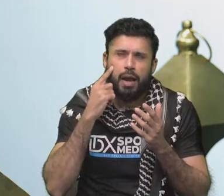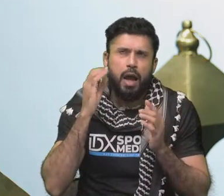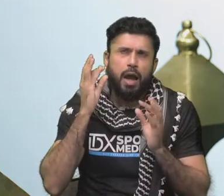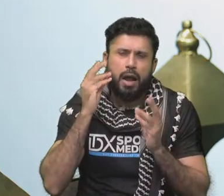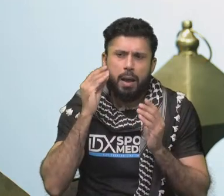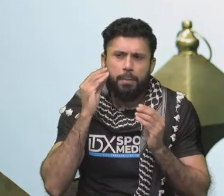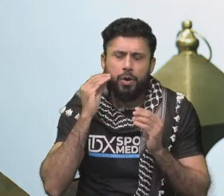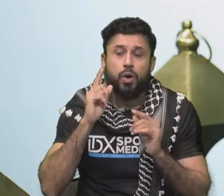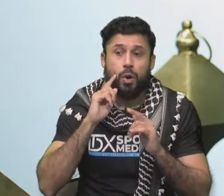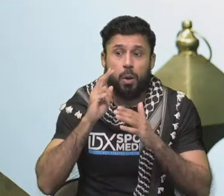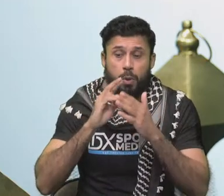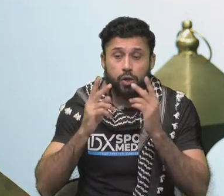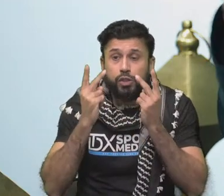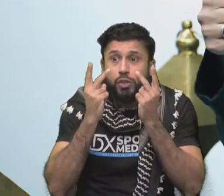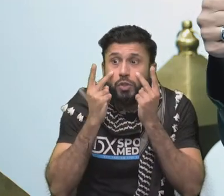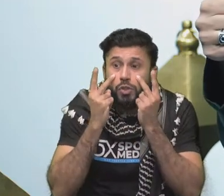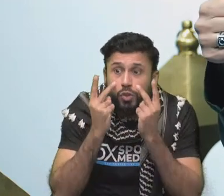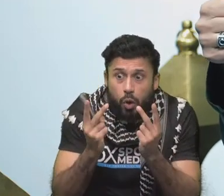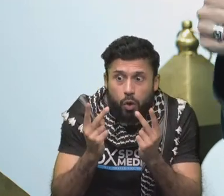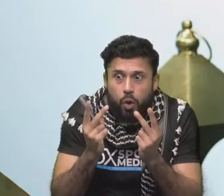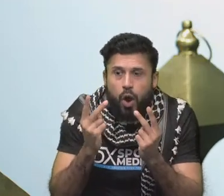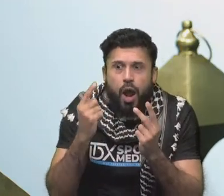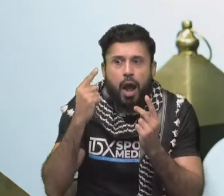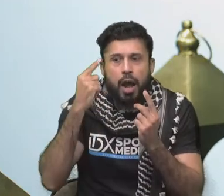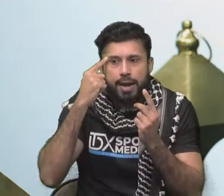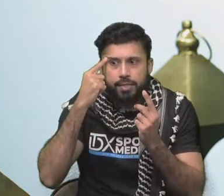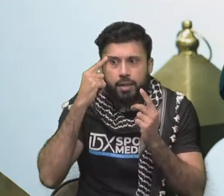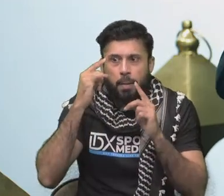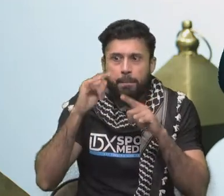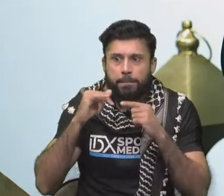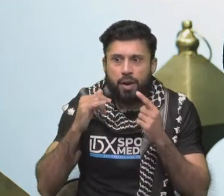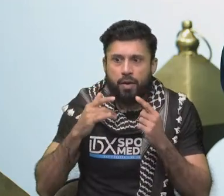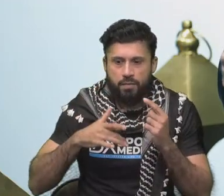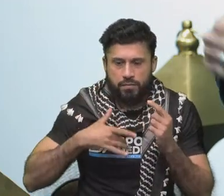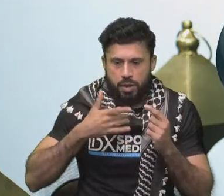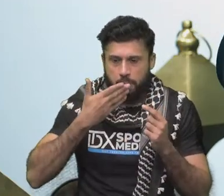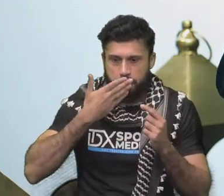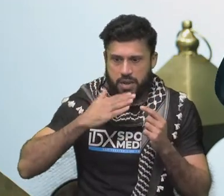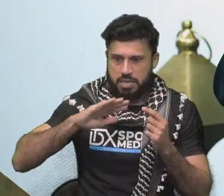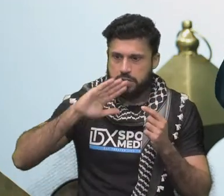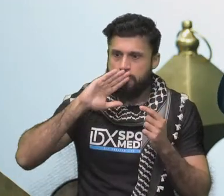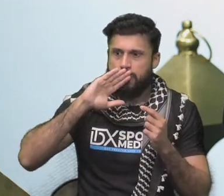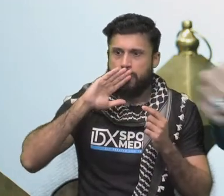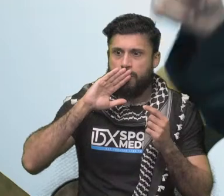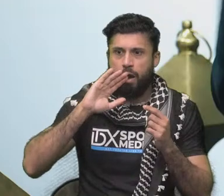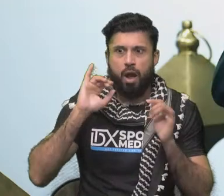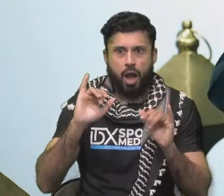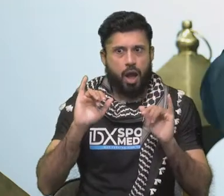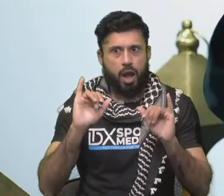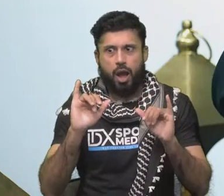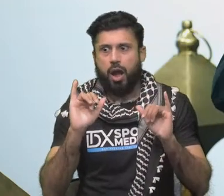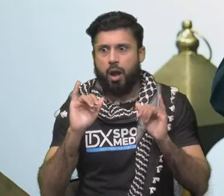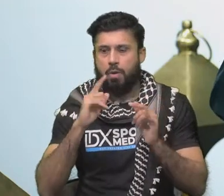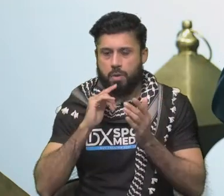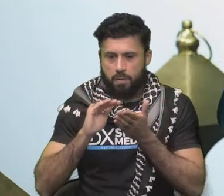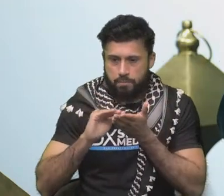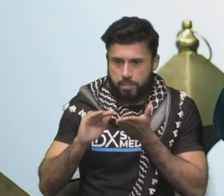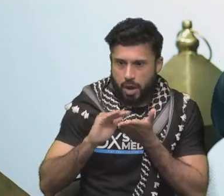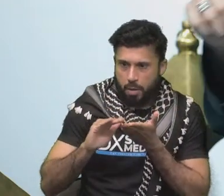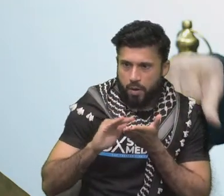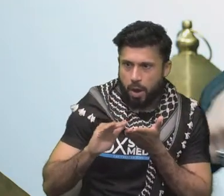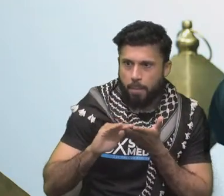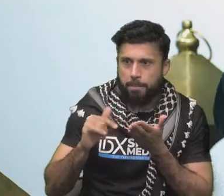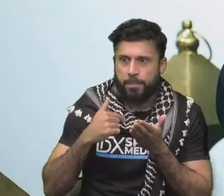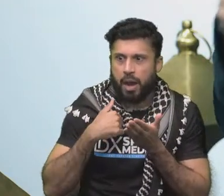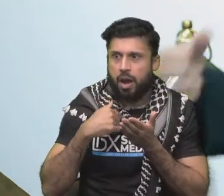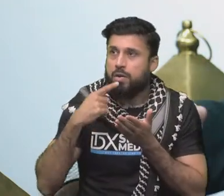sought forgiveness, Allah forgave him. Idha da'a استجاب له. When you called upon Allah, He answered you. Not He answered you and He forgave you without